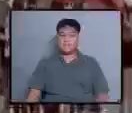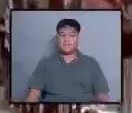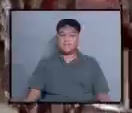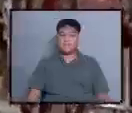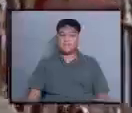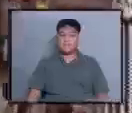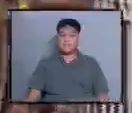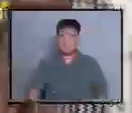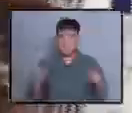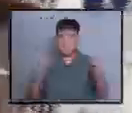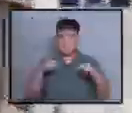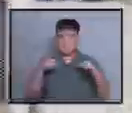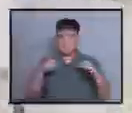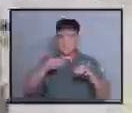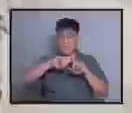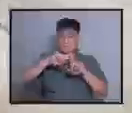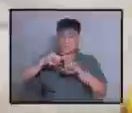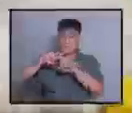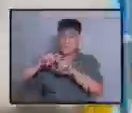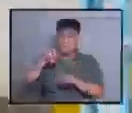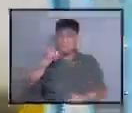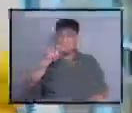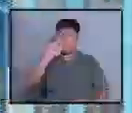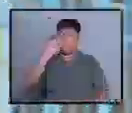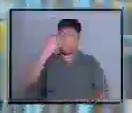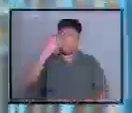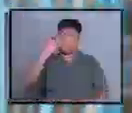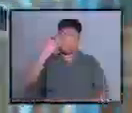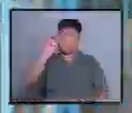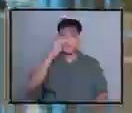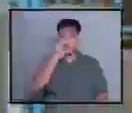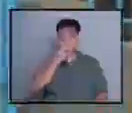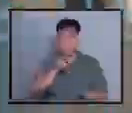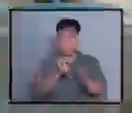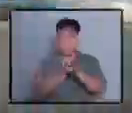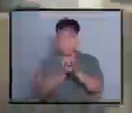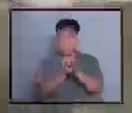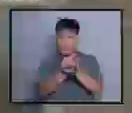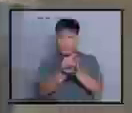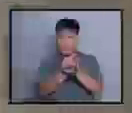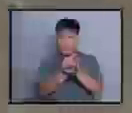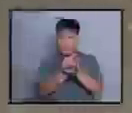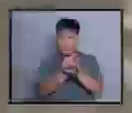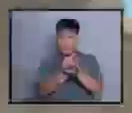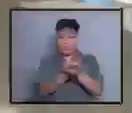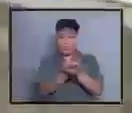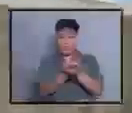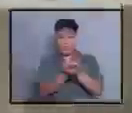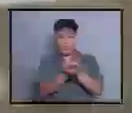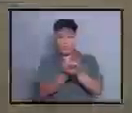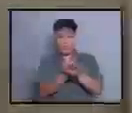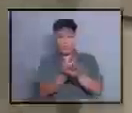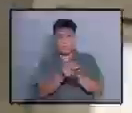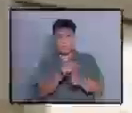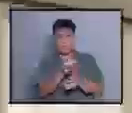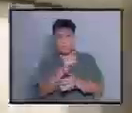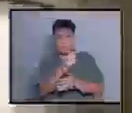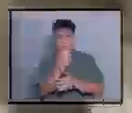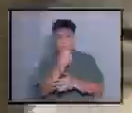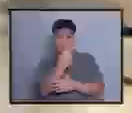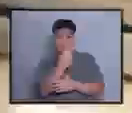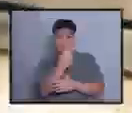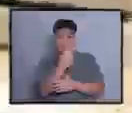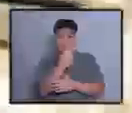Dito sa sementeryo ng Tugatog sa Malabon, sa ibabaw ng isang puntod, makikita ang kakaibang estatwa na kabaligtaran